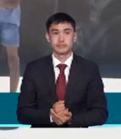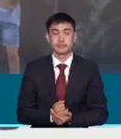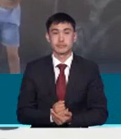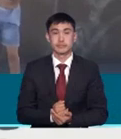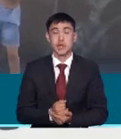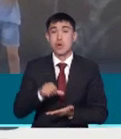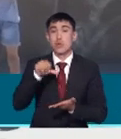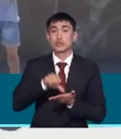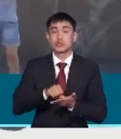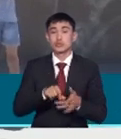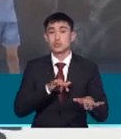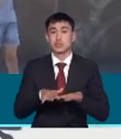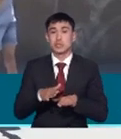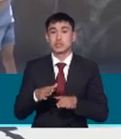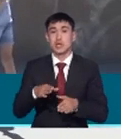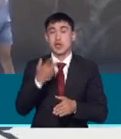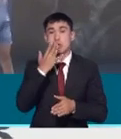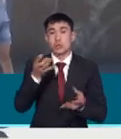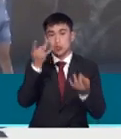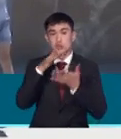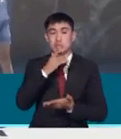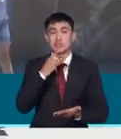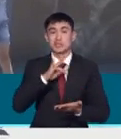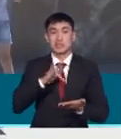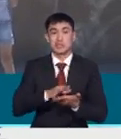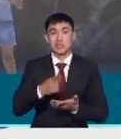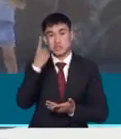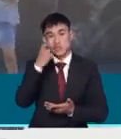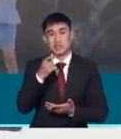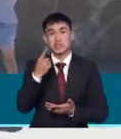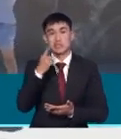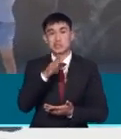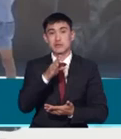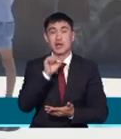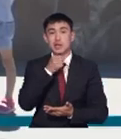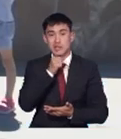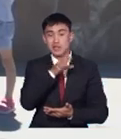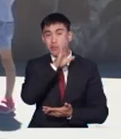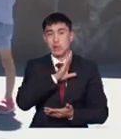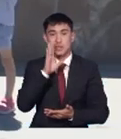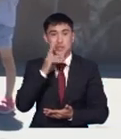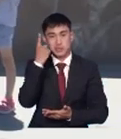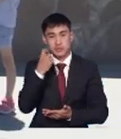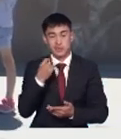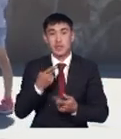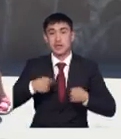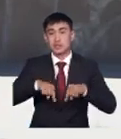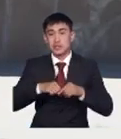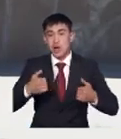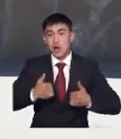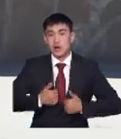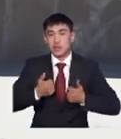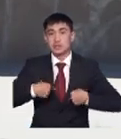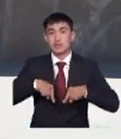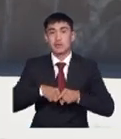Тут принимают участие также представители этнокультурных центров, члены совета аксакалов и матерей. Все мы очень старались организовать